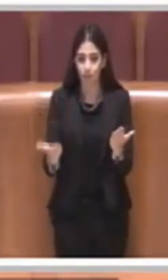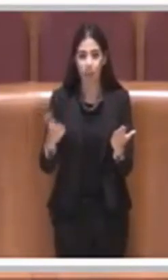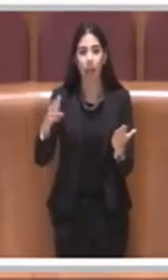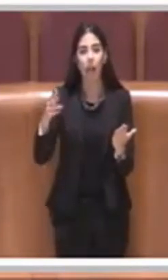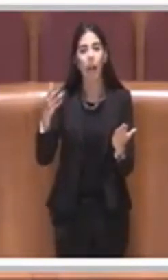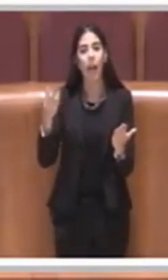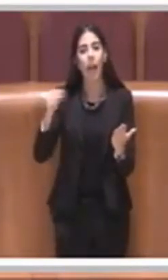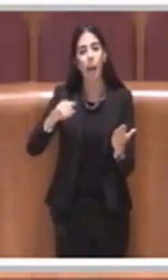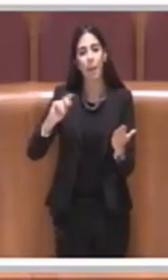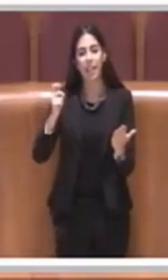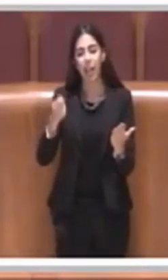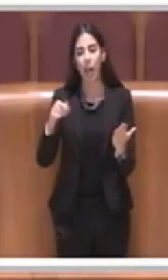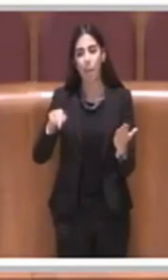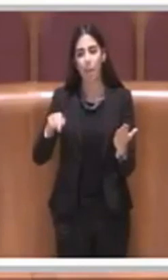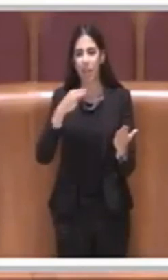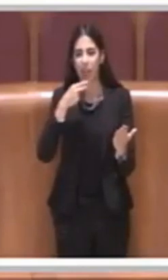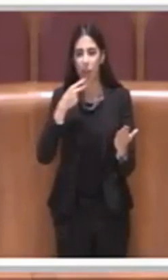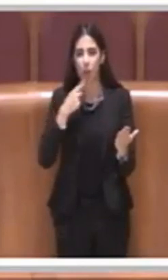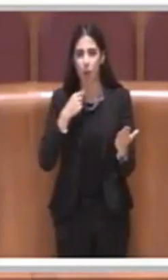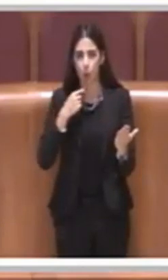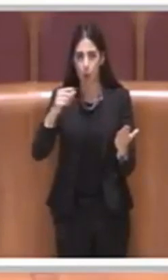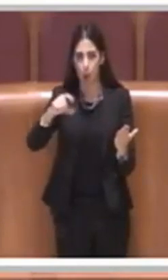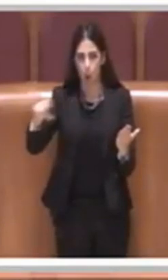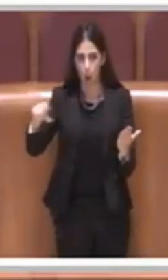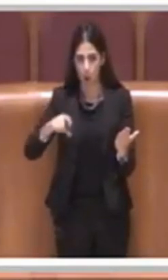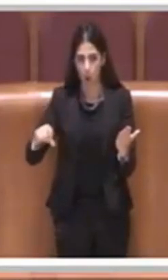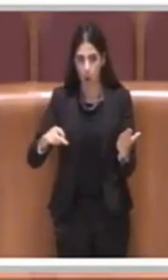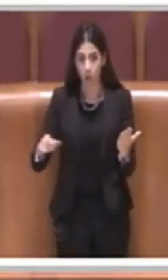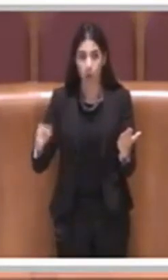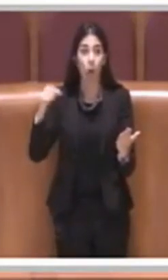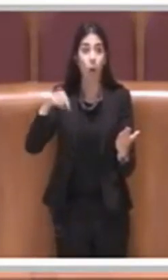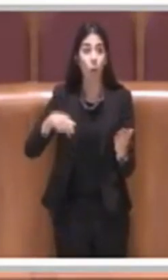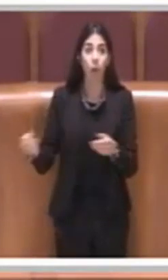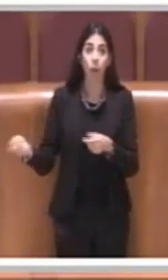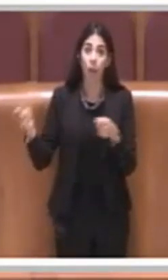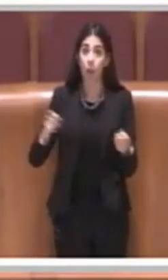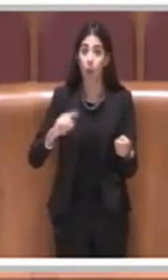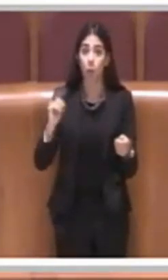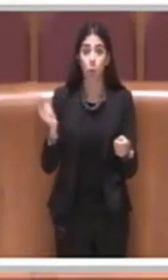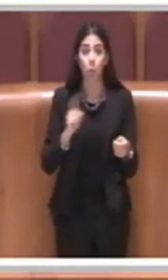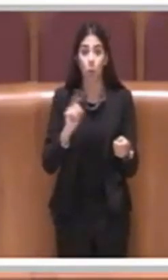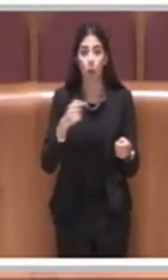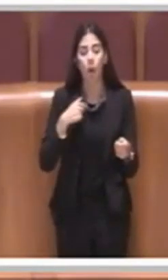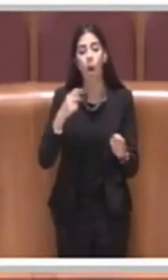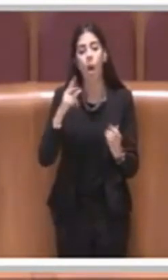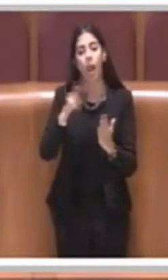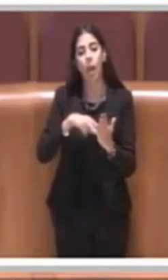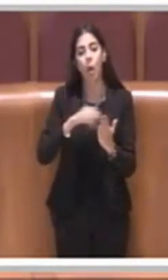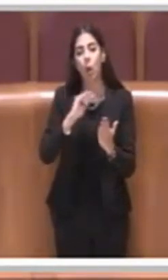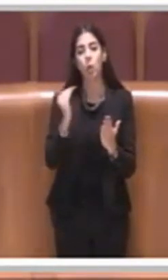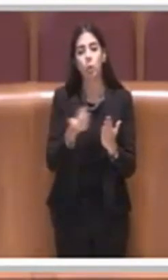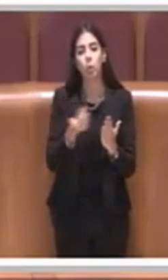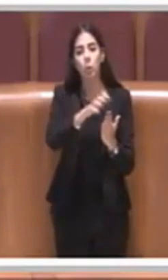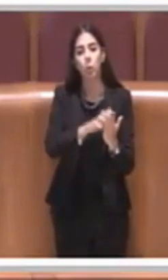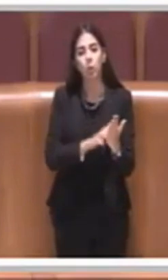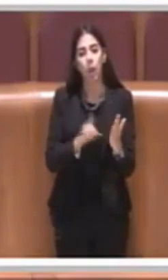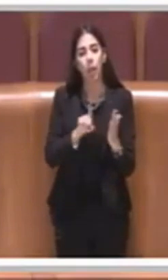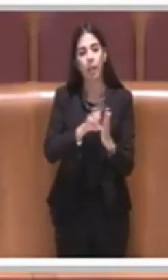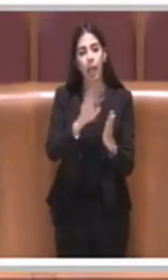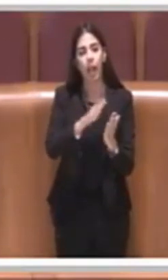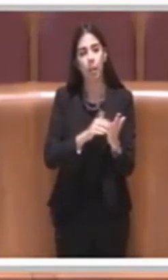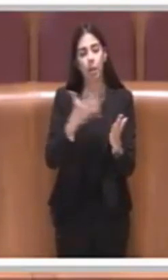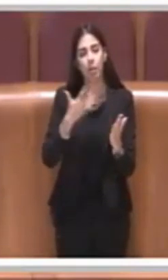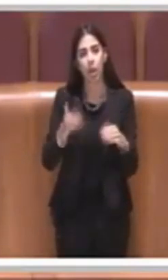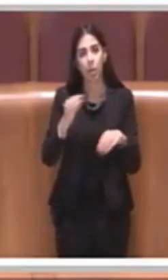però magari non ce l'abbiamo tutti qui in aula, quindi leggerò tutto il passaggio della delibera così come l'abbiamo modificato con